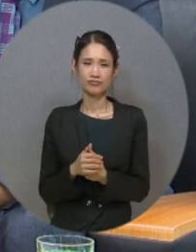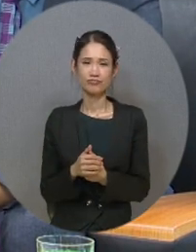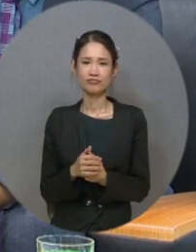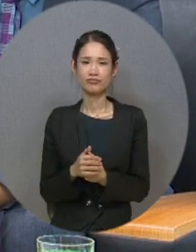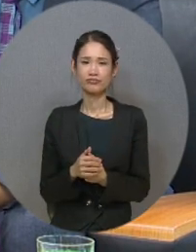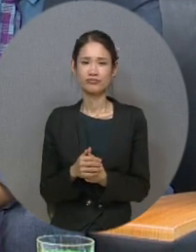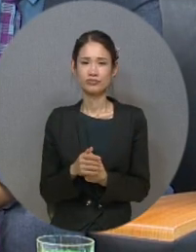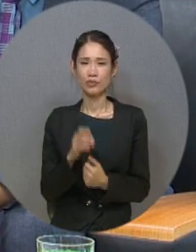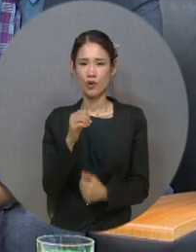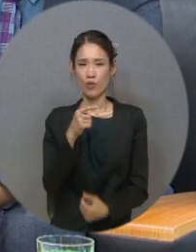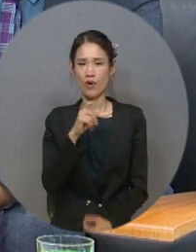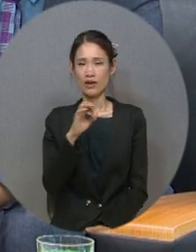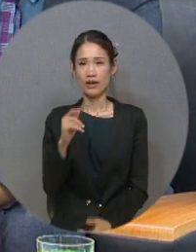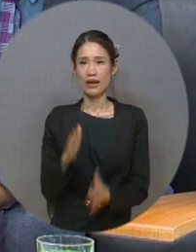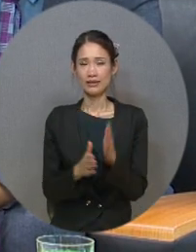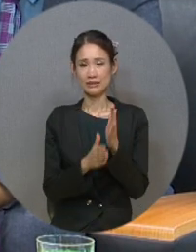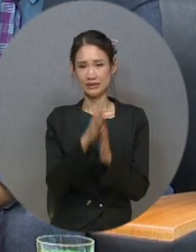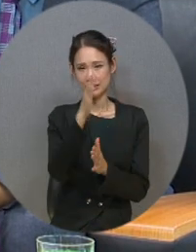저희들이 광양시가